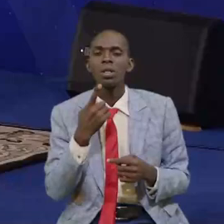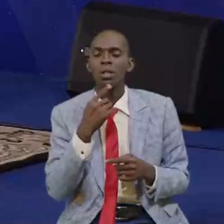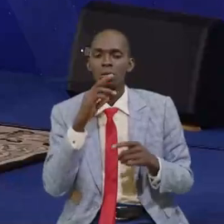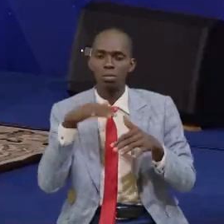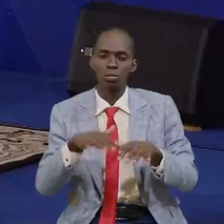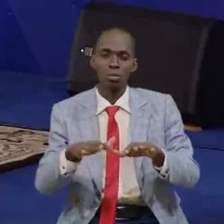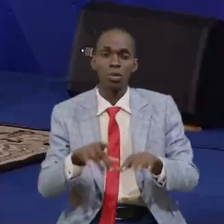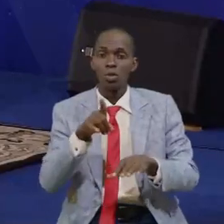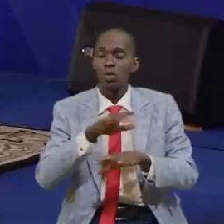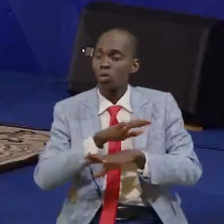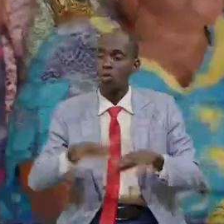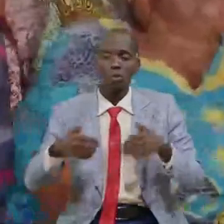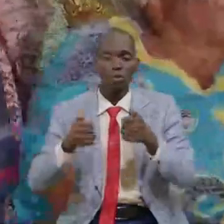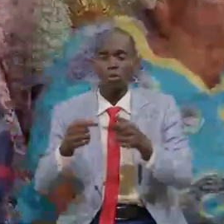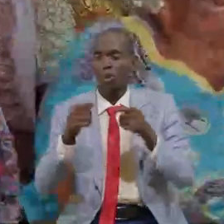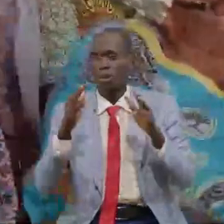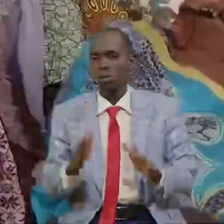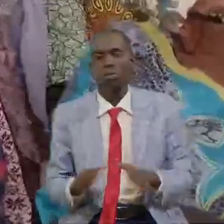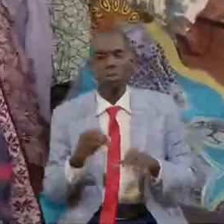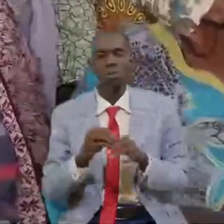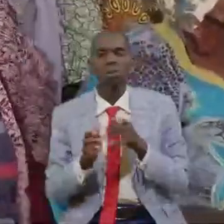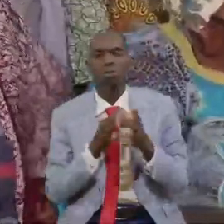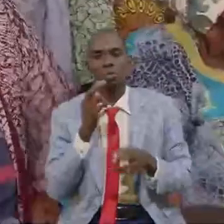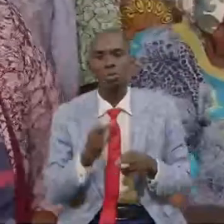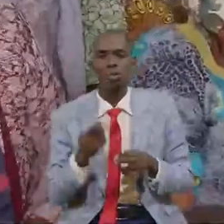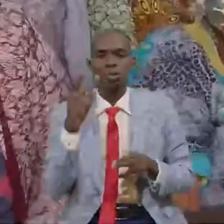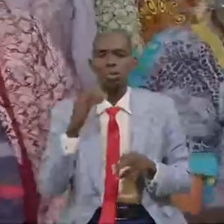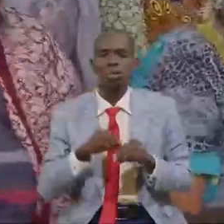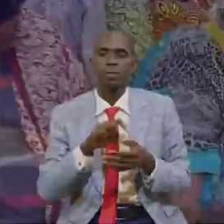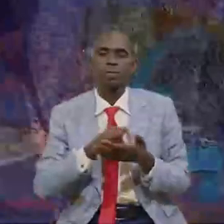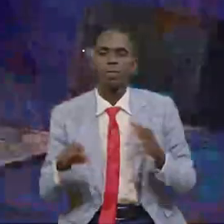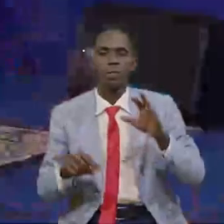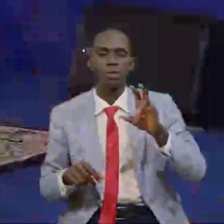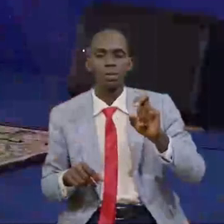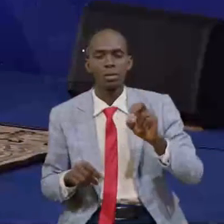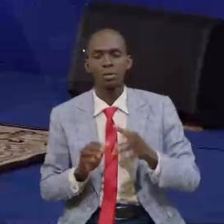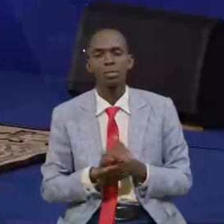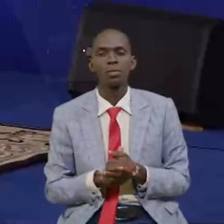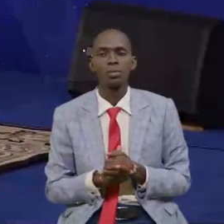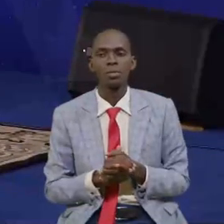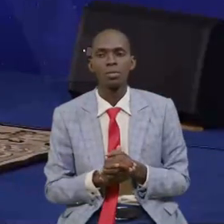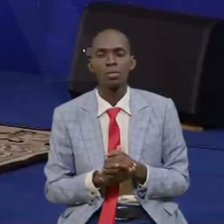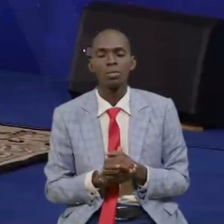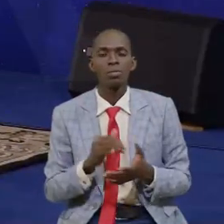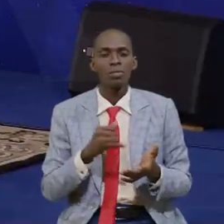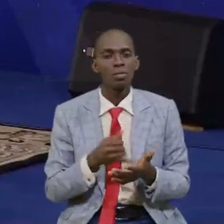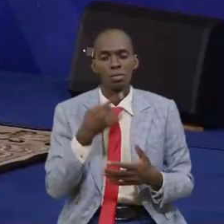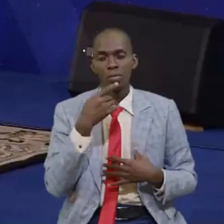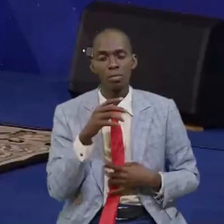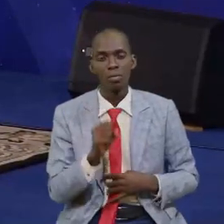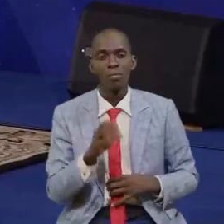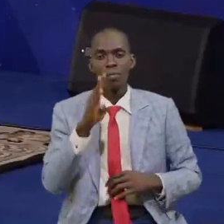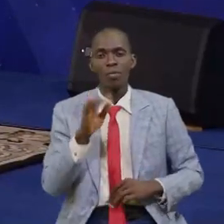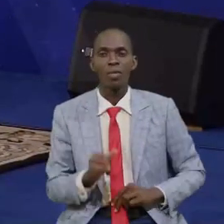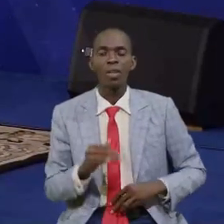J'ai dit ne les suis pas. Regardez le verset 30. Verset 30, on nous dit, c'est par la